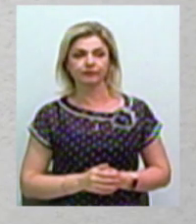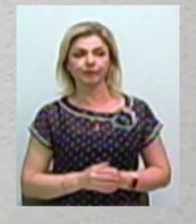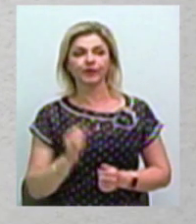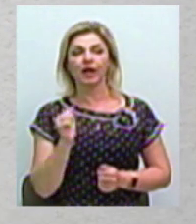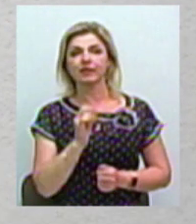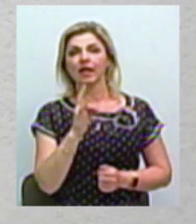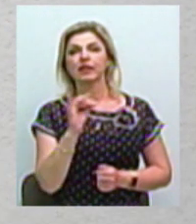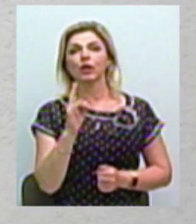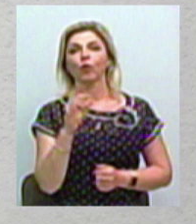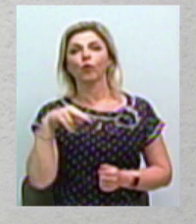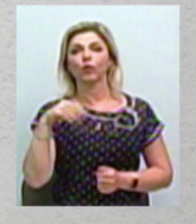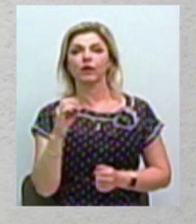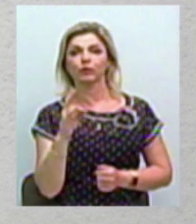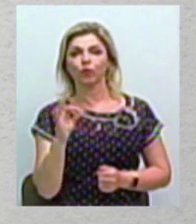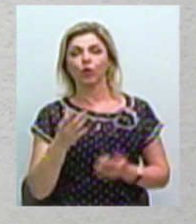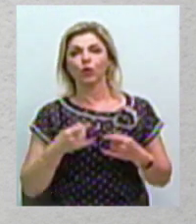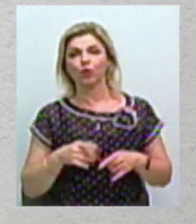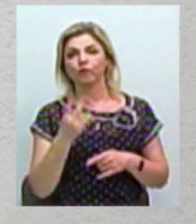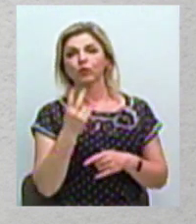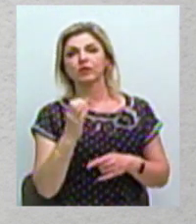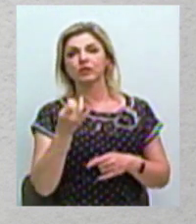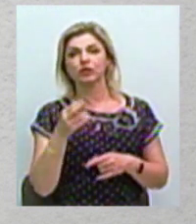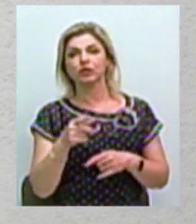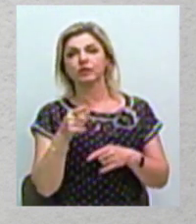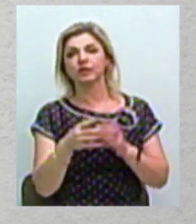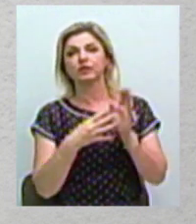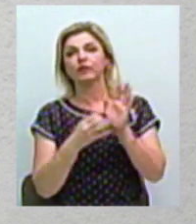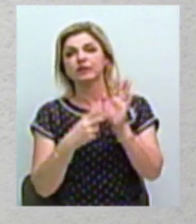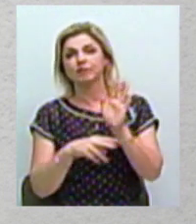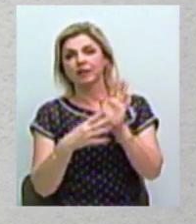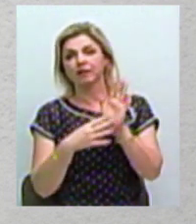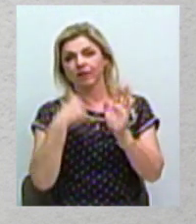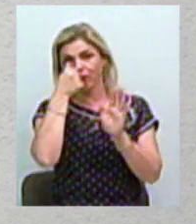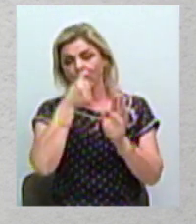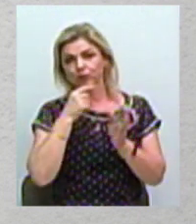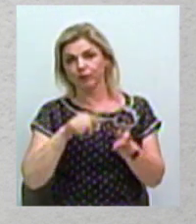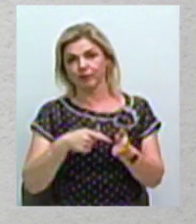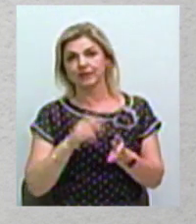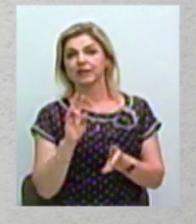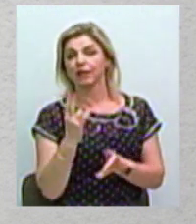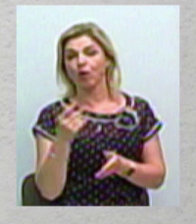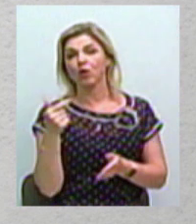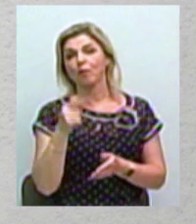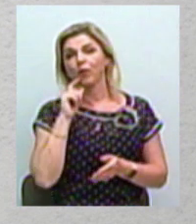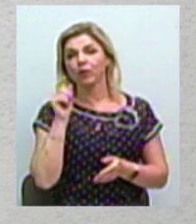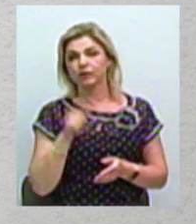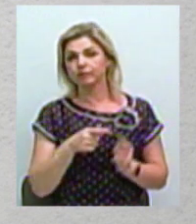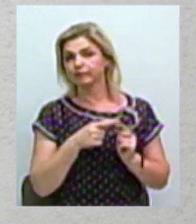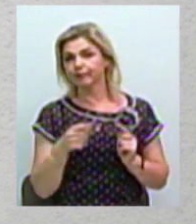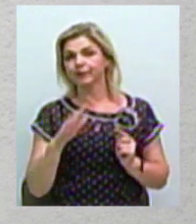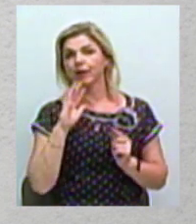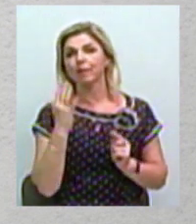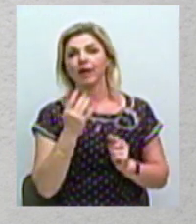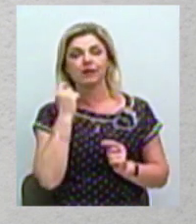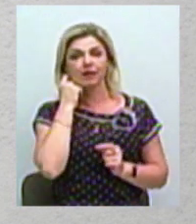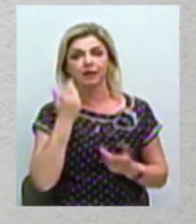Анатолій Ніколенко народився 2 січня 1979 року в місті Миколаєві. Громадянин України протягом останніх